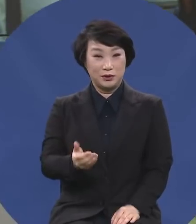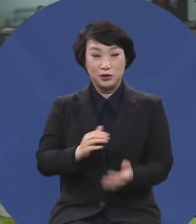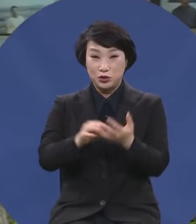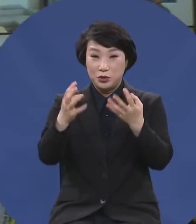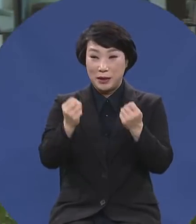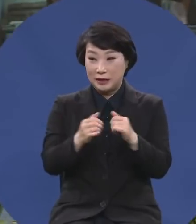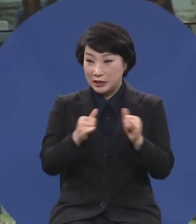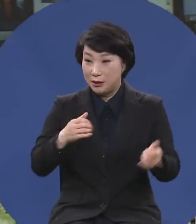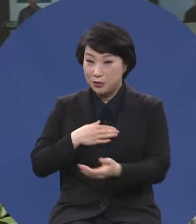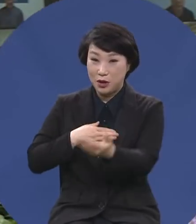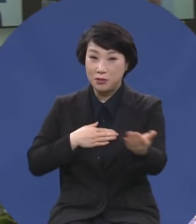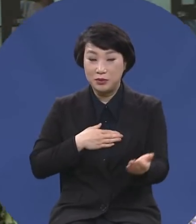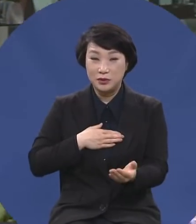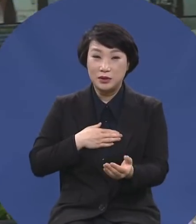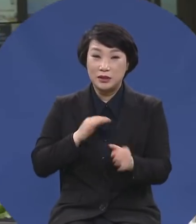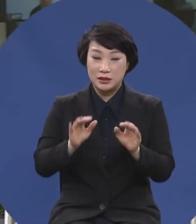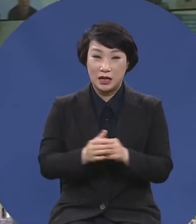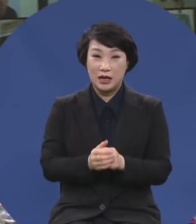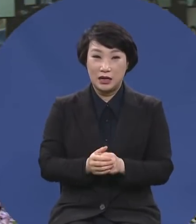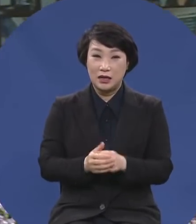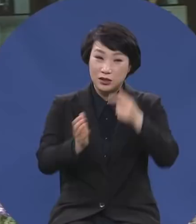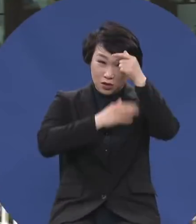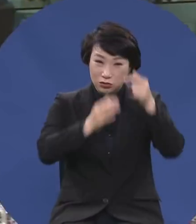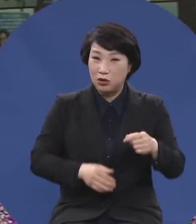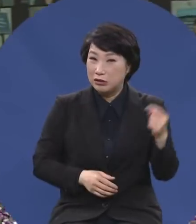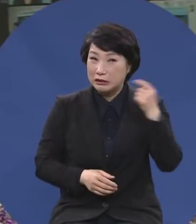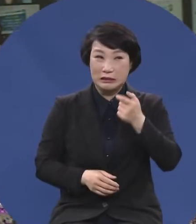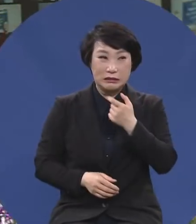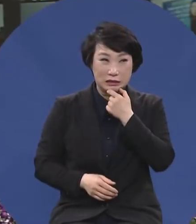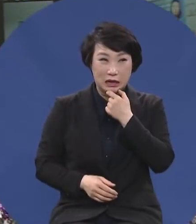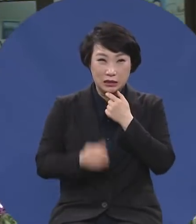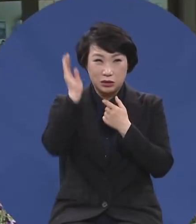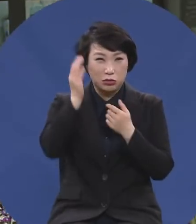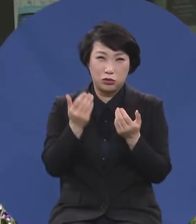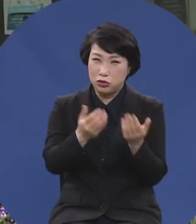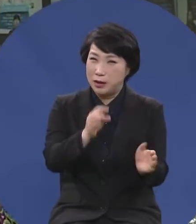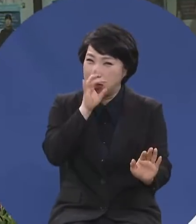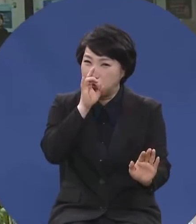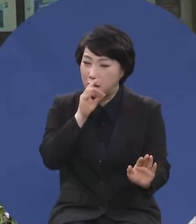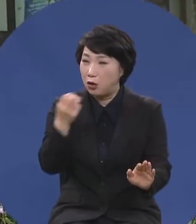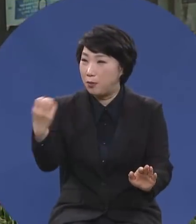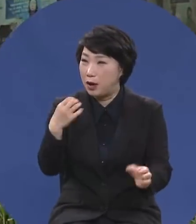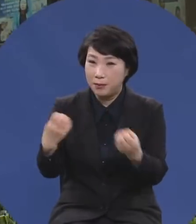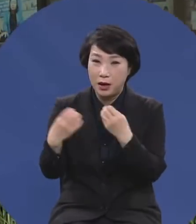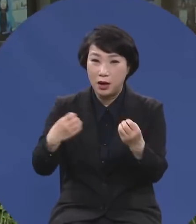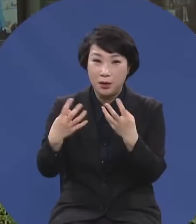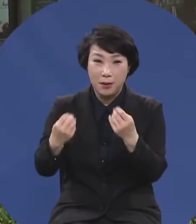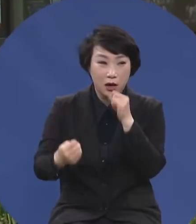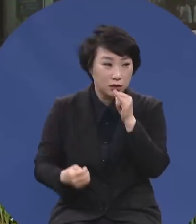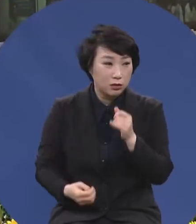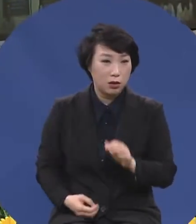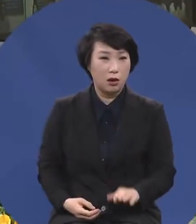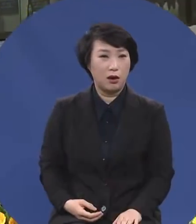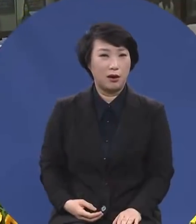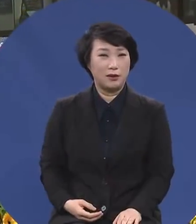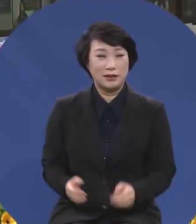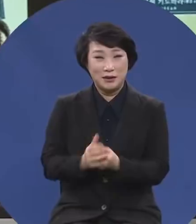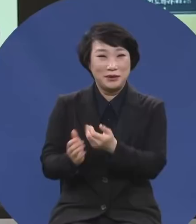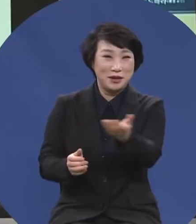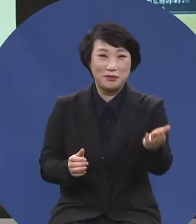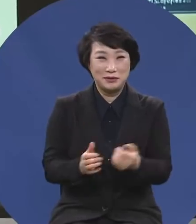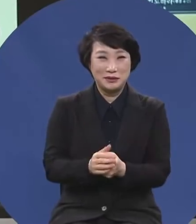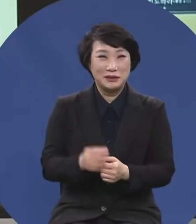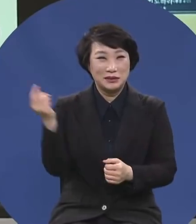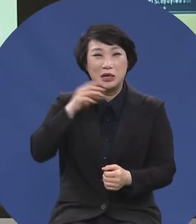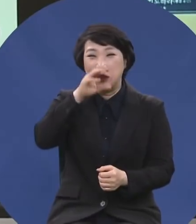많은 사람들이 교인들이 듣기 싫어하는 소리는 하면 안 된대. 듣기 싫어하는 소리 하면 안 된대. 그래서 듣기